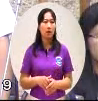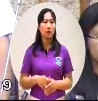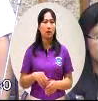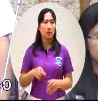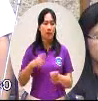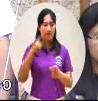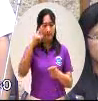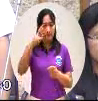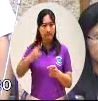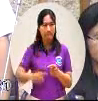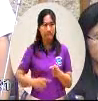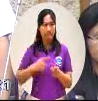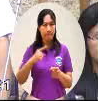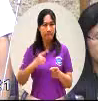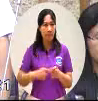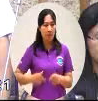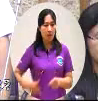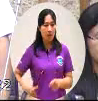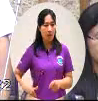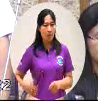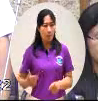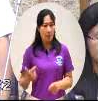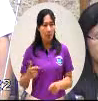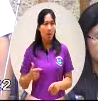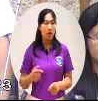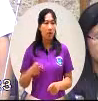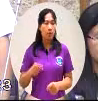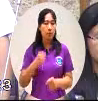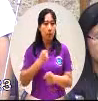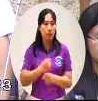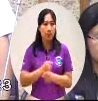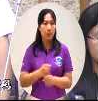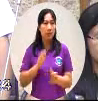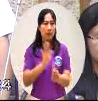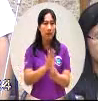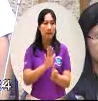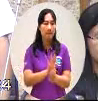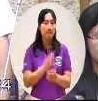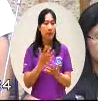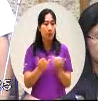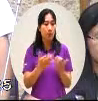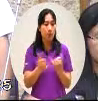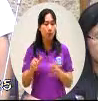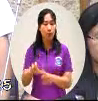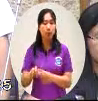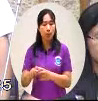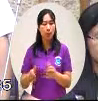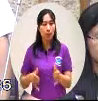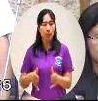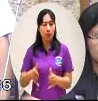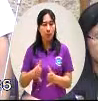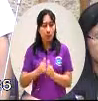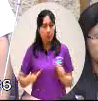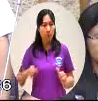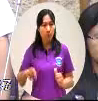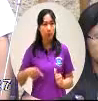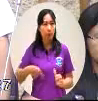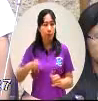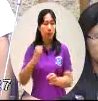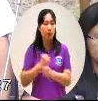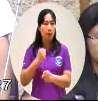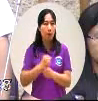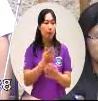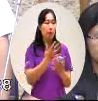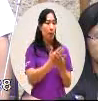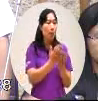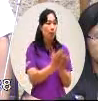用以最快的速度来配合办理，让学生呢或者是农民要去工作或者是上学呢都有一个很方便安全的